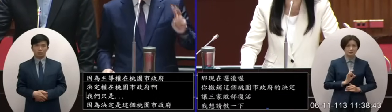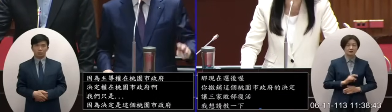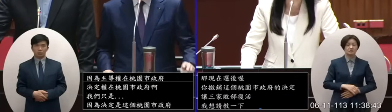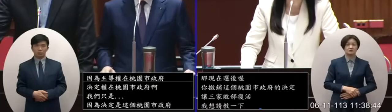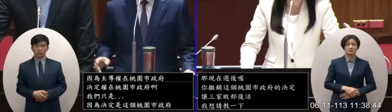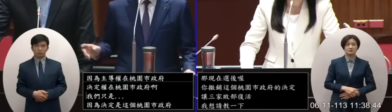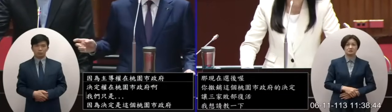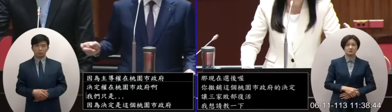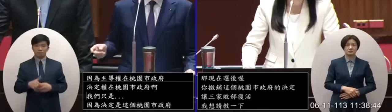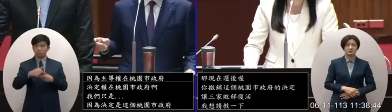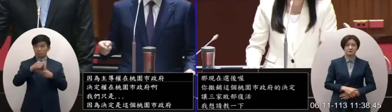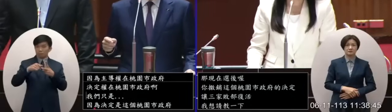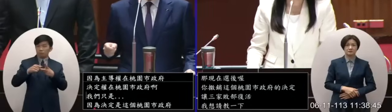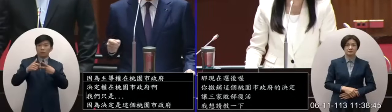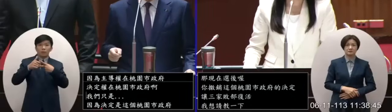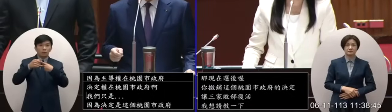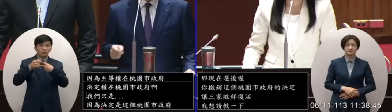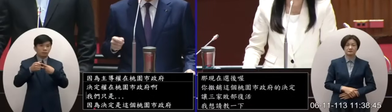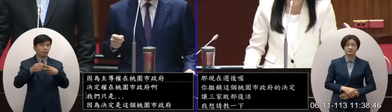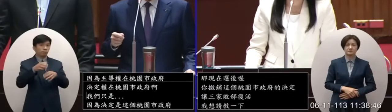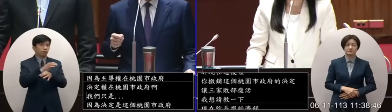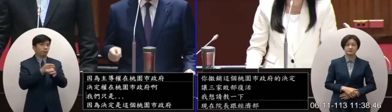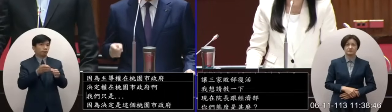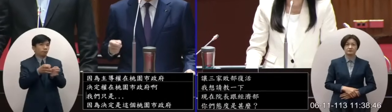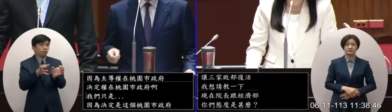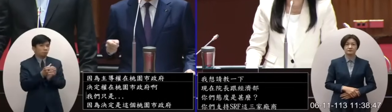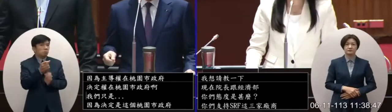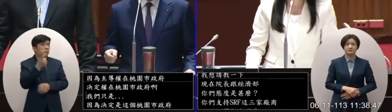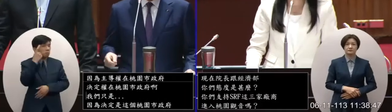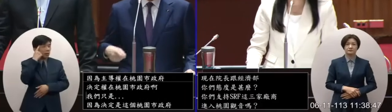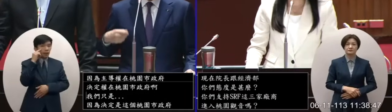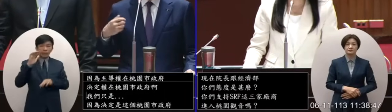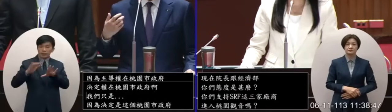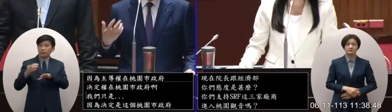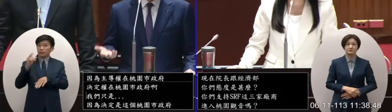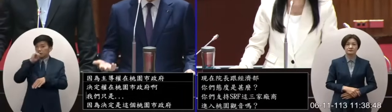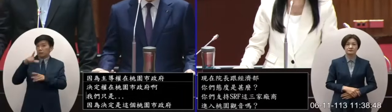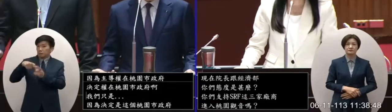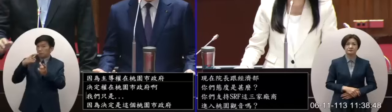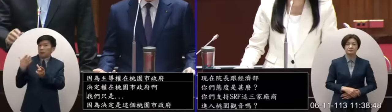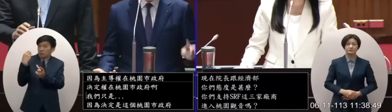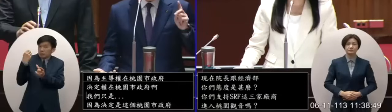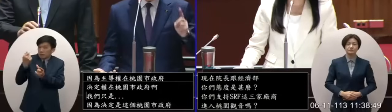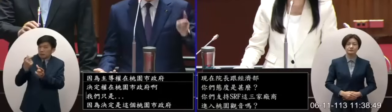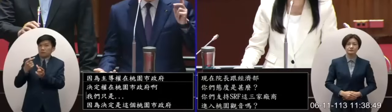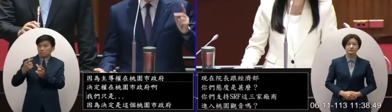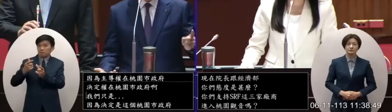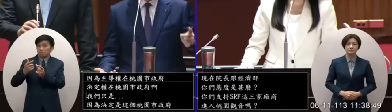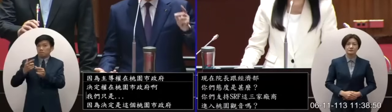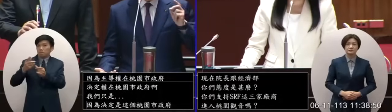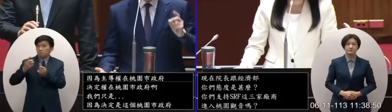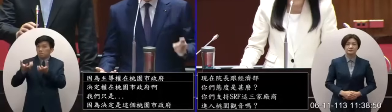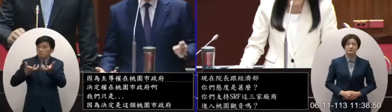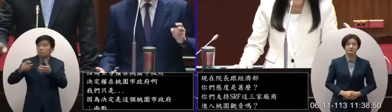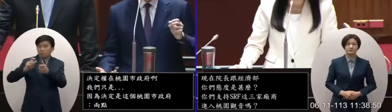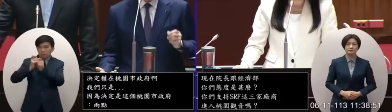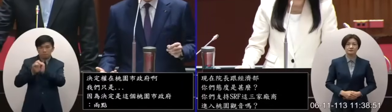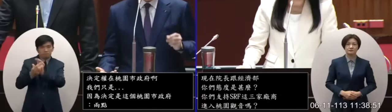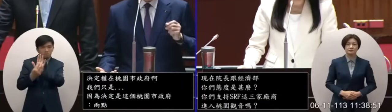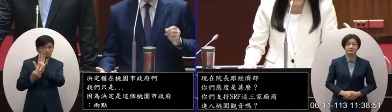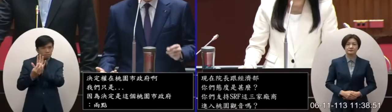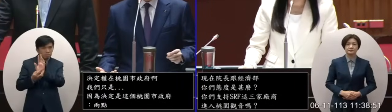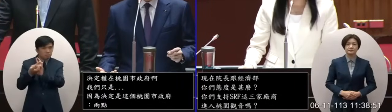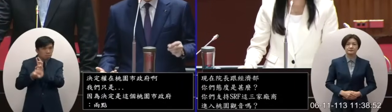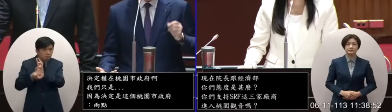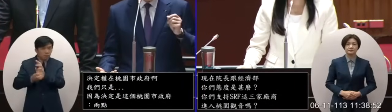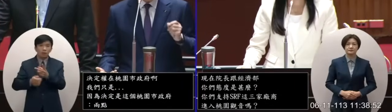两点，第一点，经济部应该对这个新的对废弃物处理的方式能够再做专业上的说明，这是第一点。第二点，这应该是桃